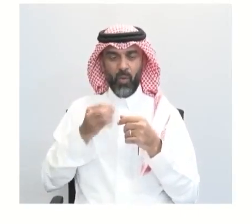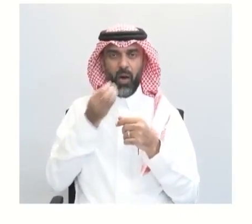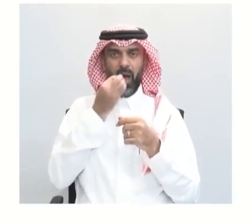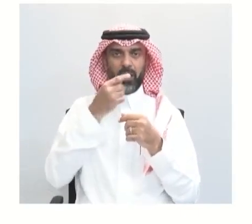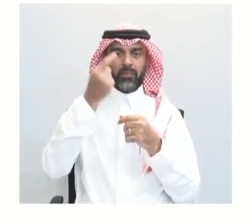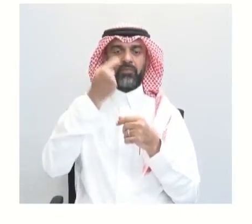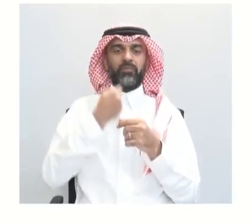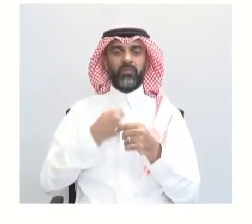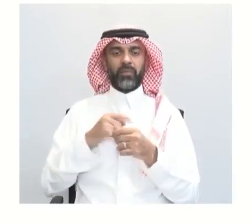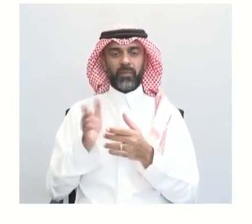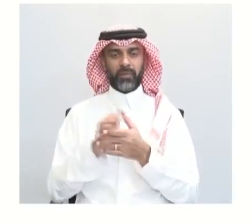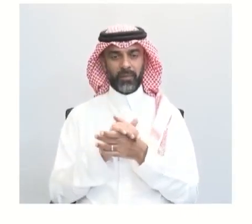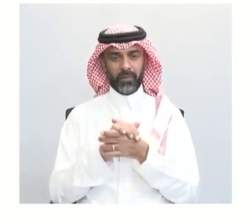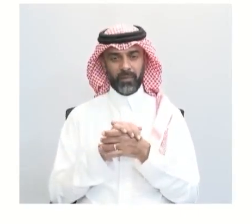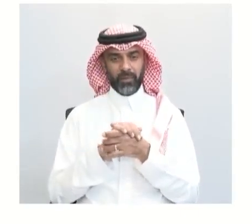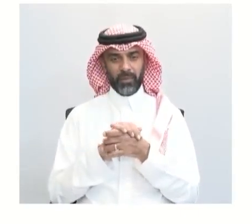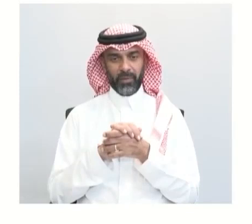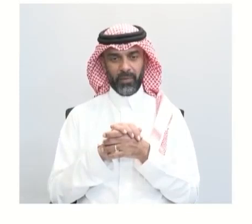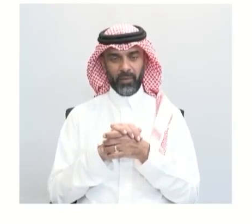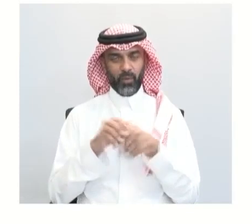يمر الطعام عبر